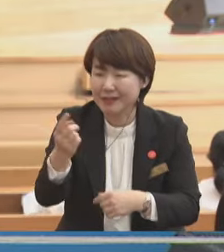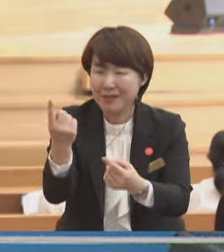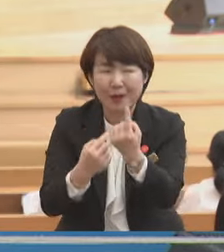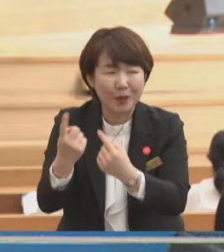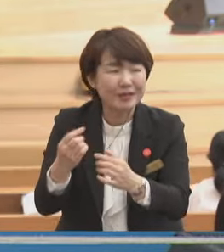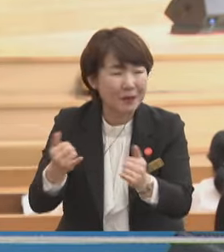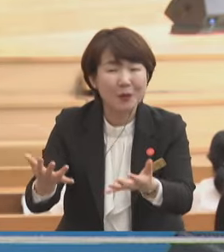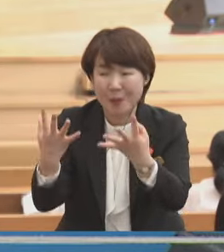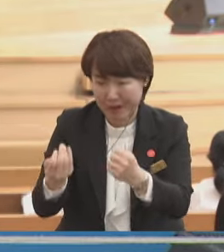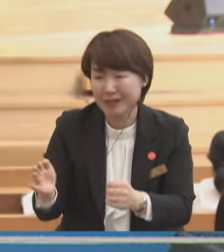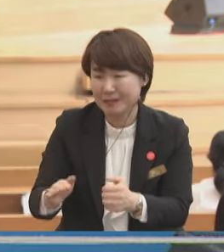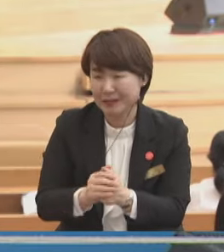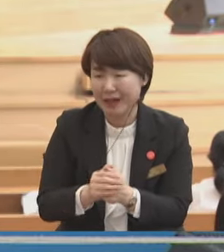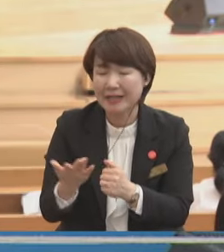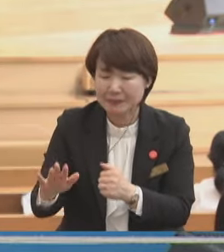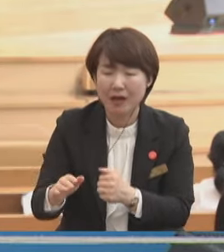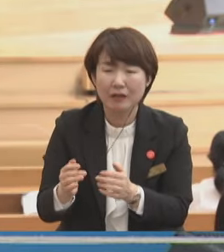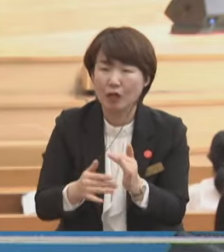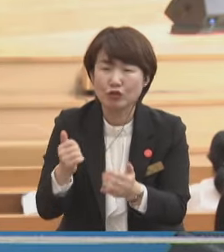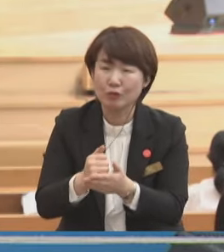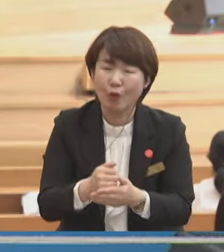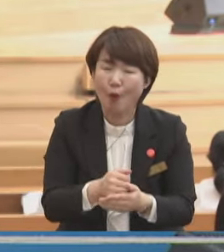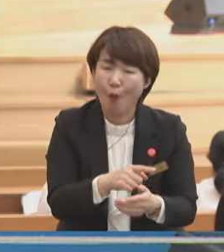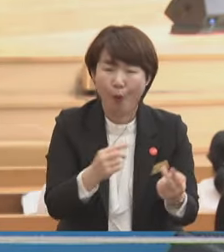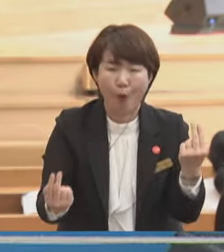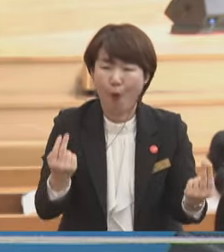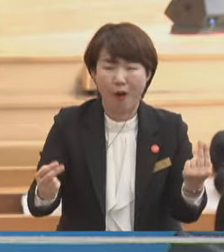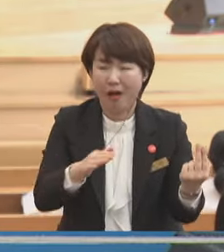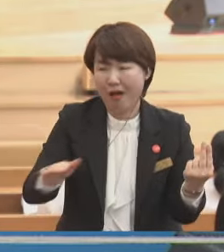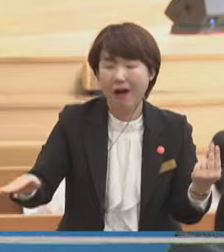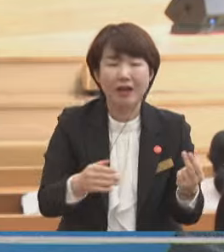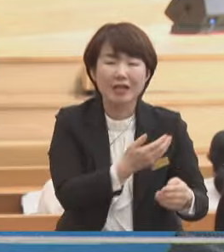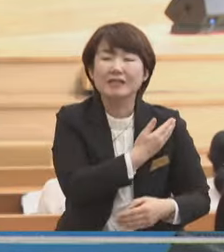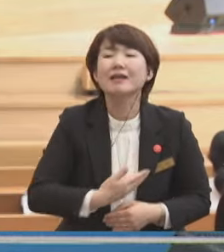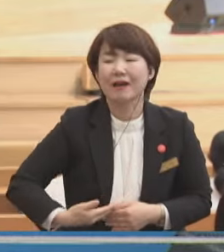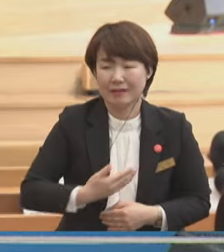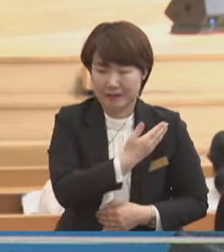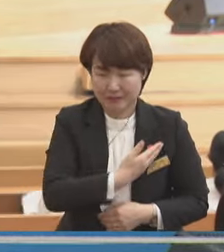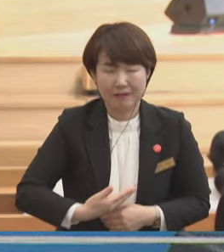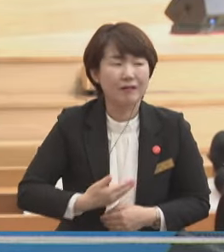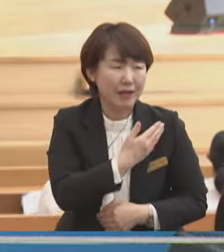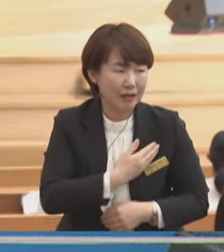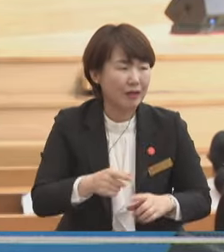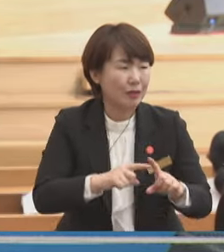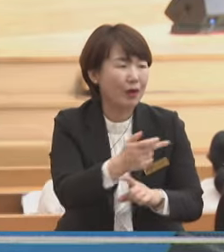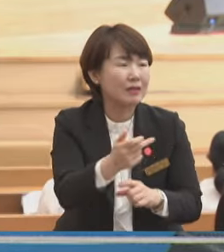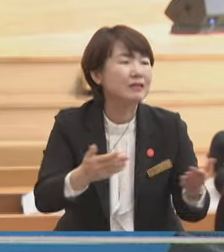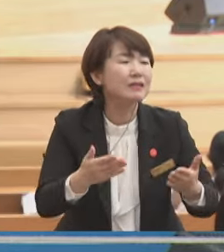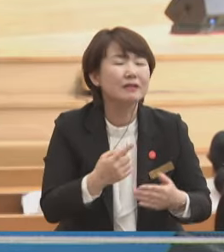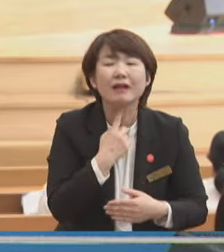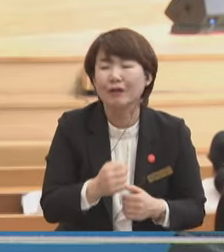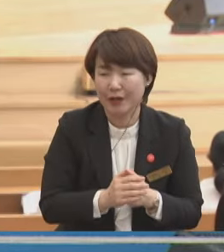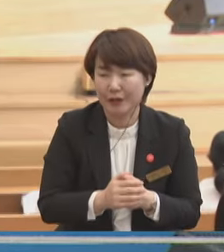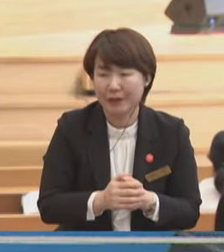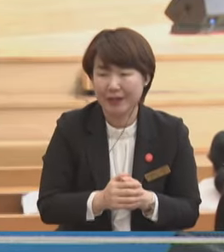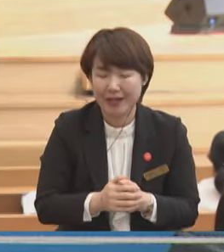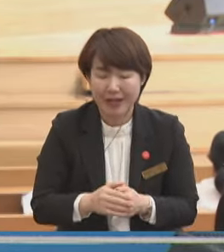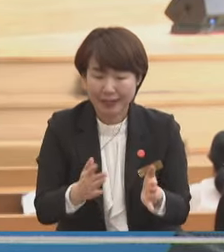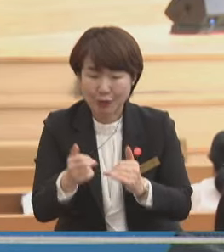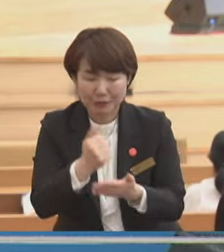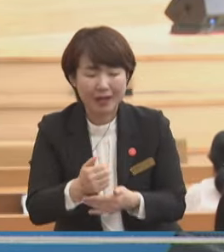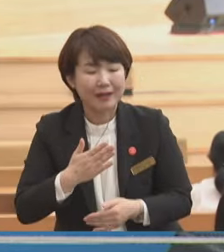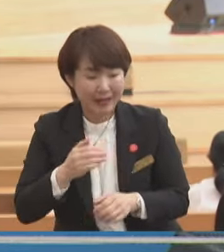역사는 예수님도 못 일으켰어요 그런데 제자들은 그 일을 실현시켜 냈던 거예요 내가 하는 일을 도할